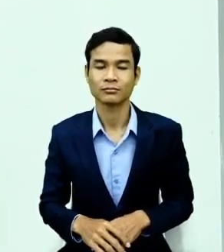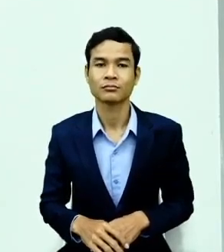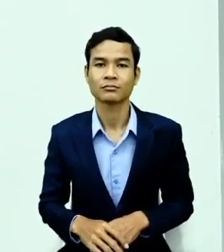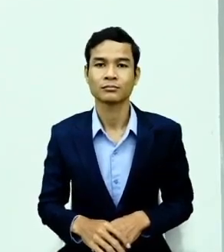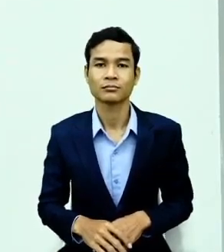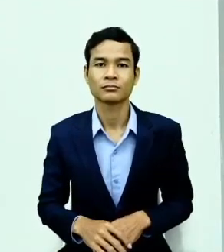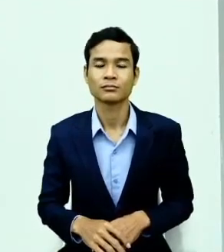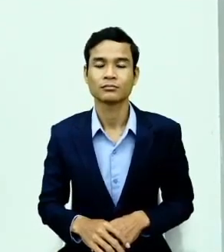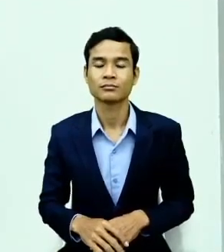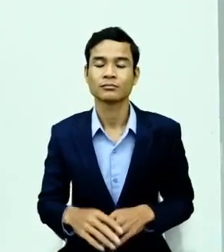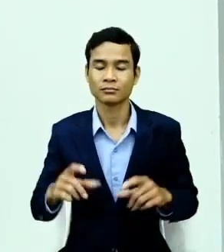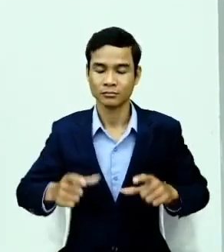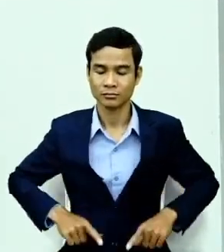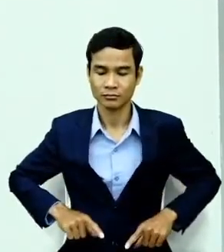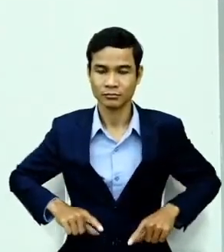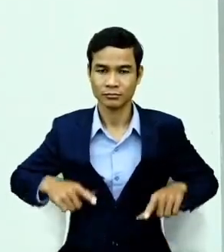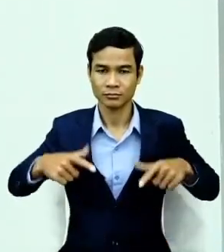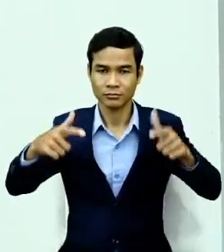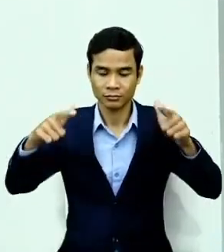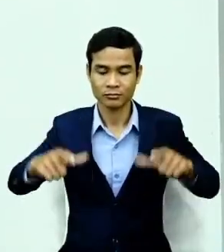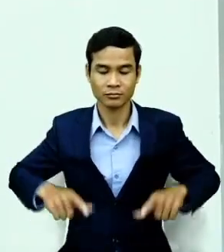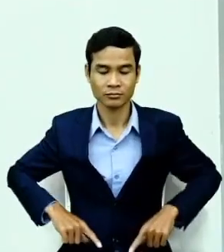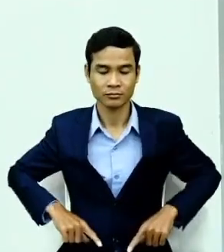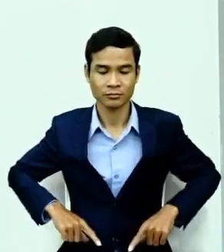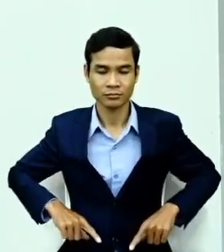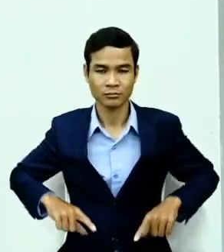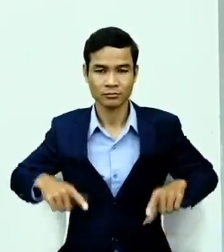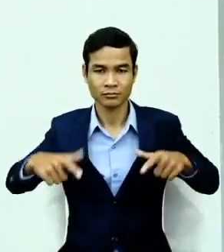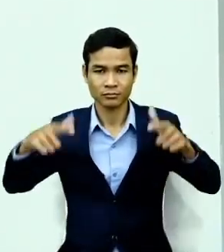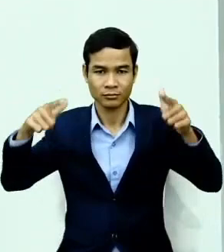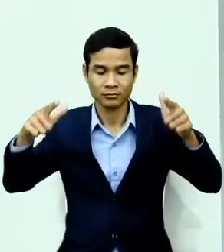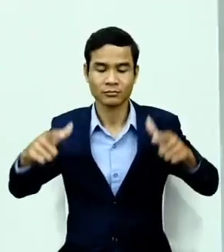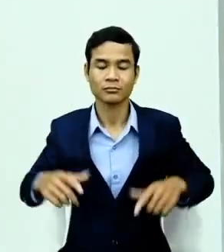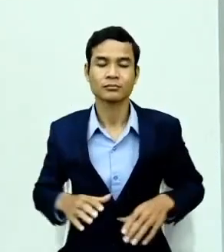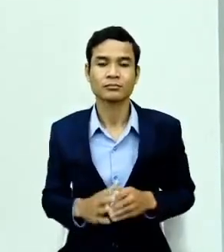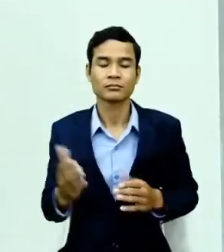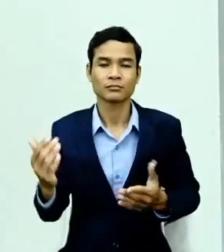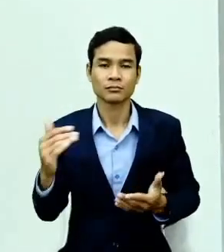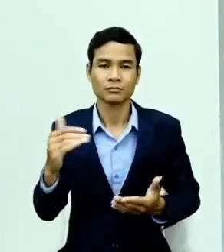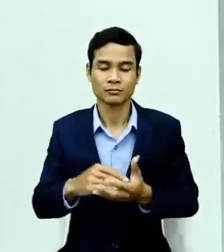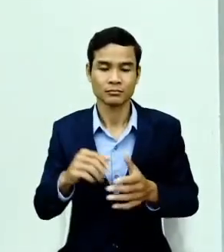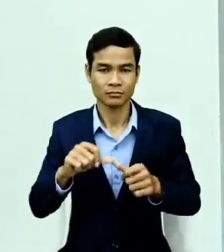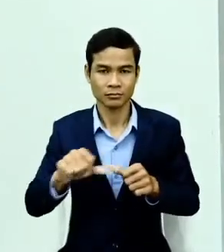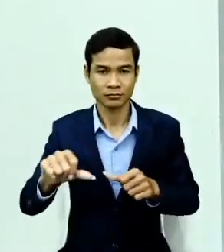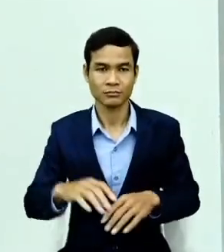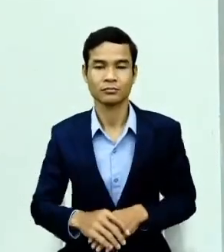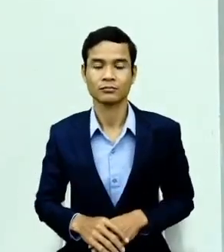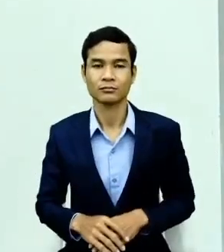Chà chi bẹp hiệp. Chà chi bẹp hiệp. Ta bắn tó.